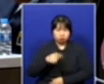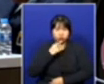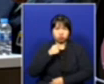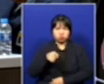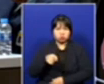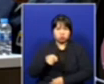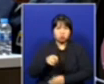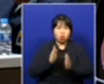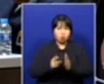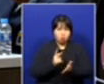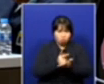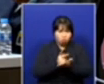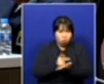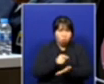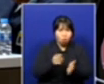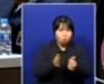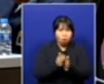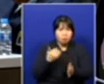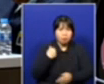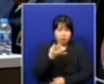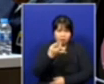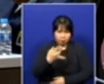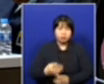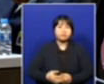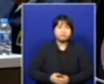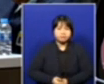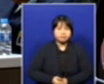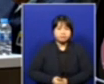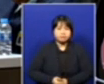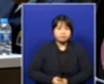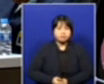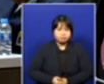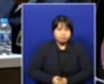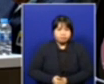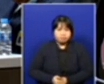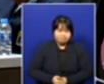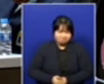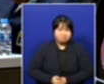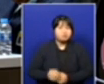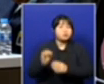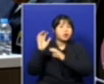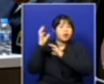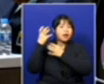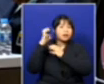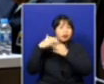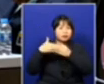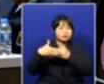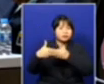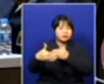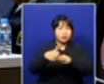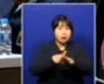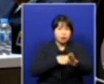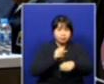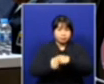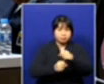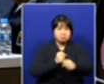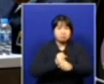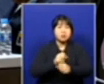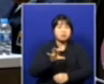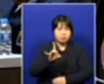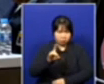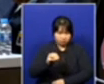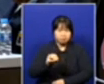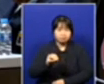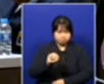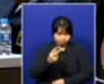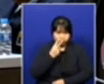จะต้องเป็นหนี้ด้วยเนี่ยมีอะไรบ้างครับภาพยนตร์ที่จะตราตึงไปอีก80ปีท่านประธ